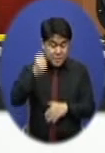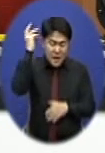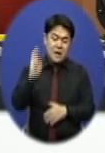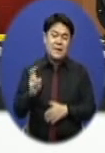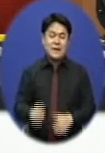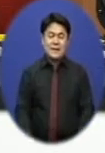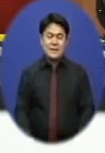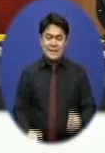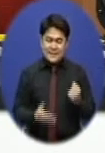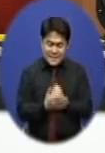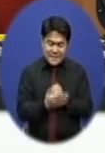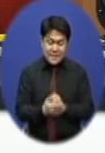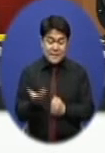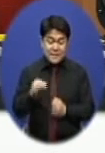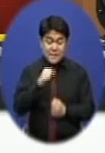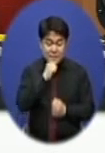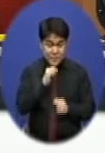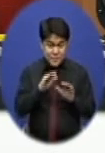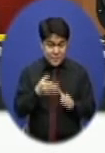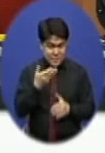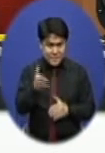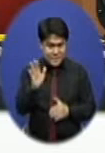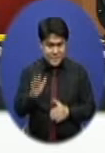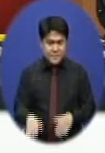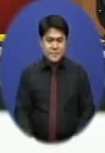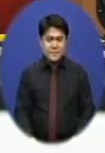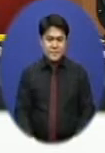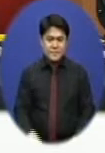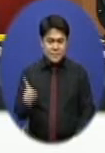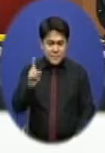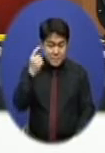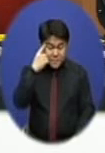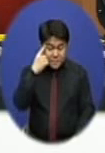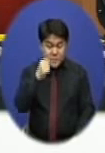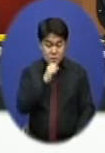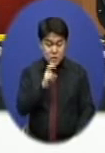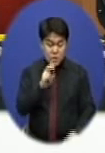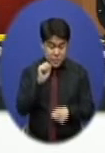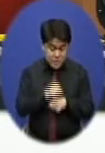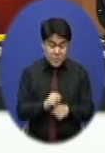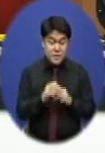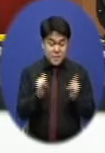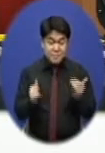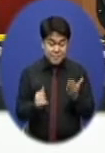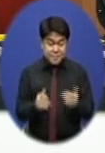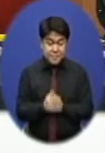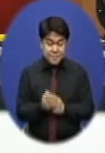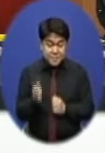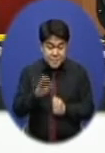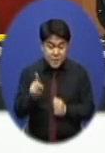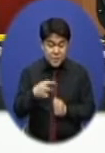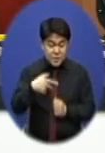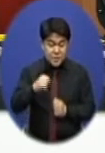거죠. 아쉽지만 네. 점수는 오늘 안 드리겠습니다. 왜냐하면 노래 충분히 잘 하실 수 있는 분인데 아까 이제